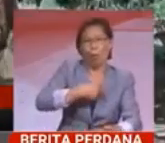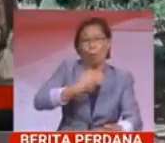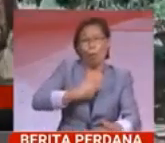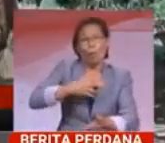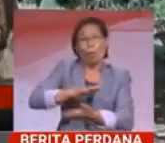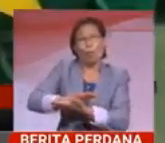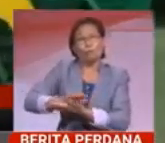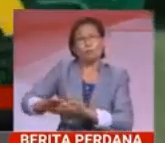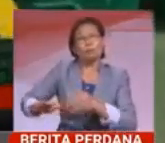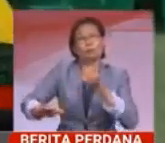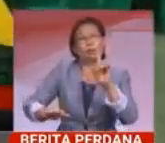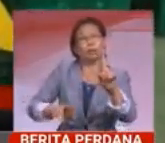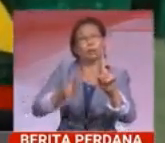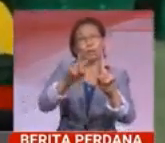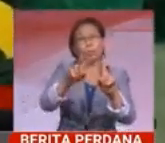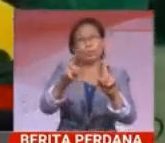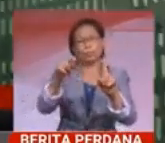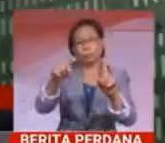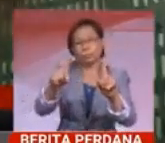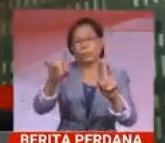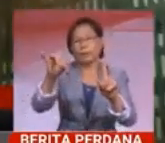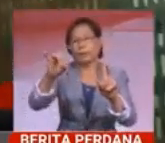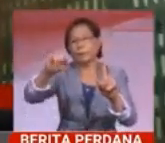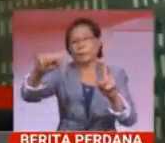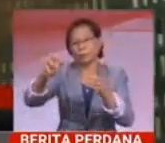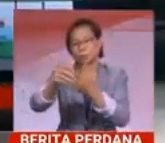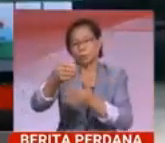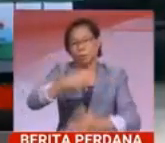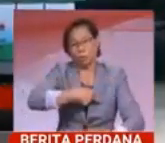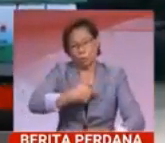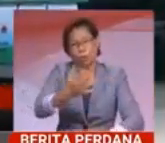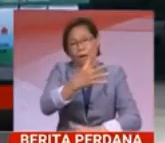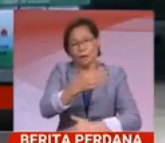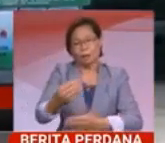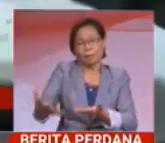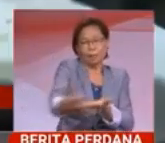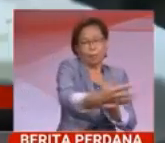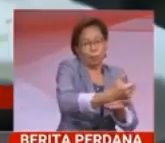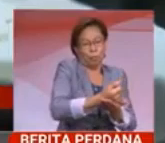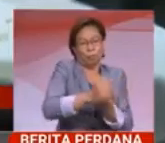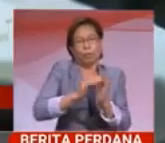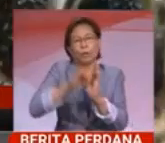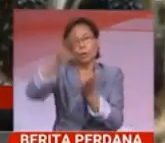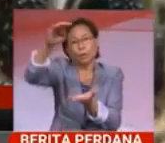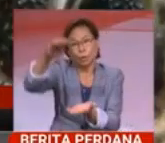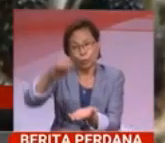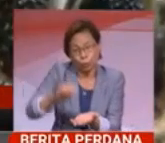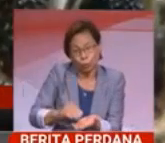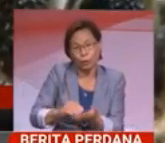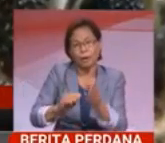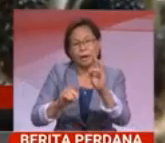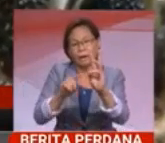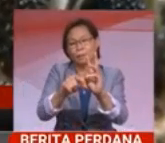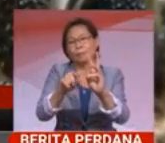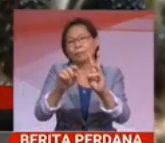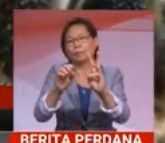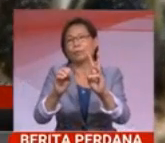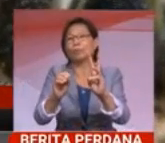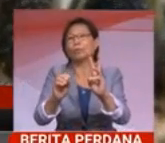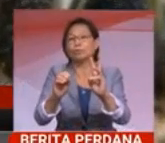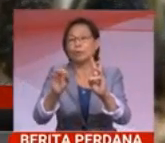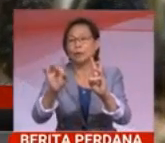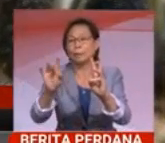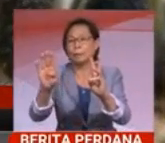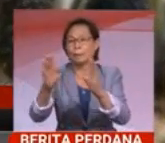besi berjumlah 100 2148 juta ringgit manakala perolehan merosot kepada enam perpuluhan kosong